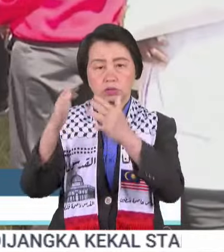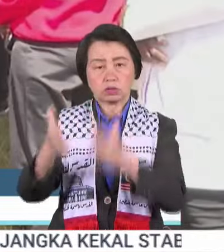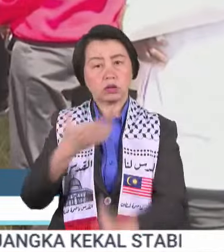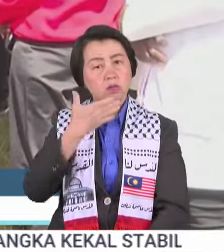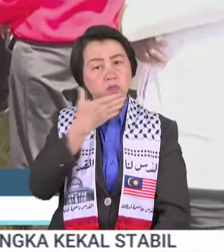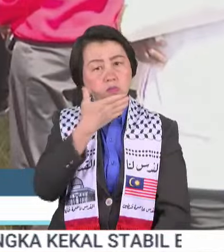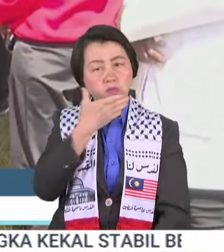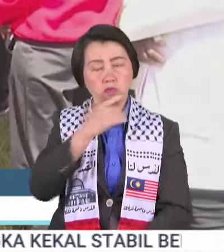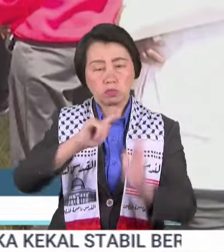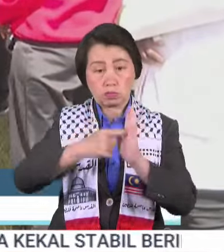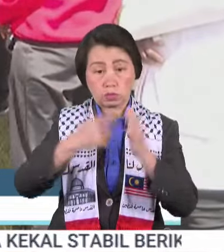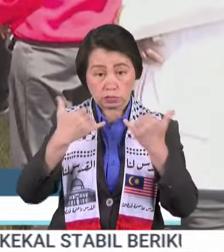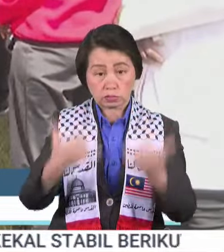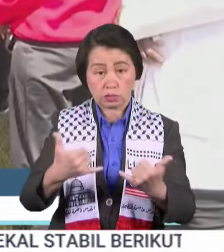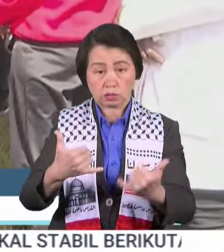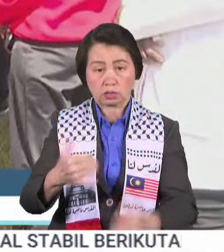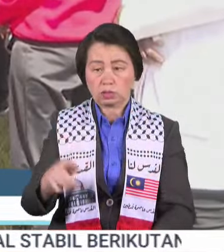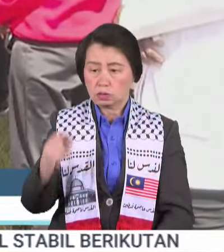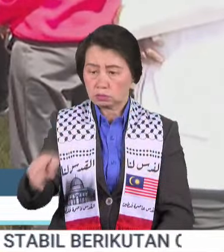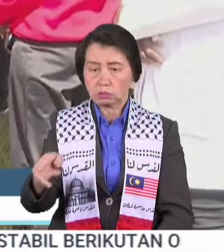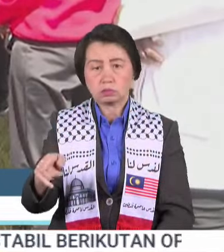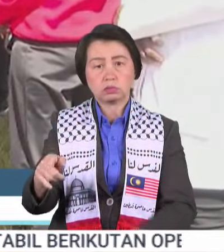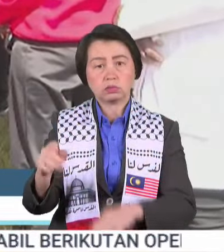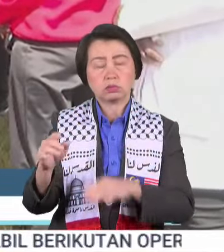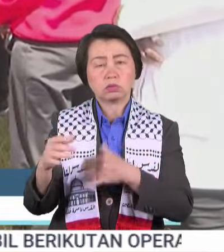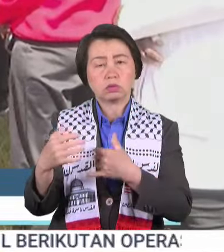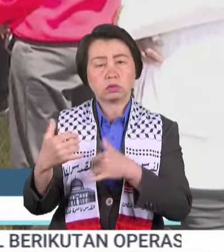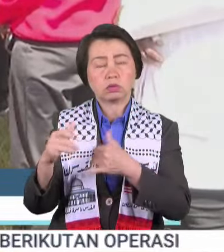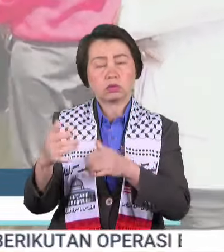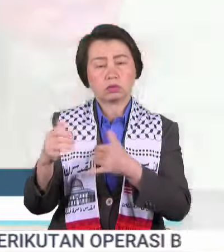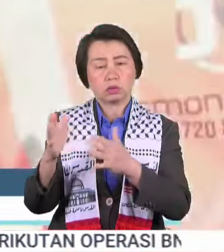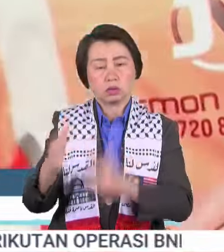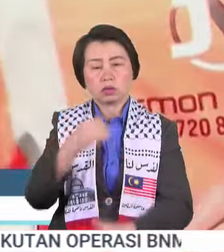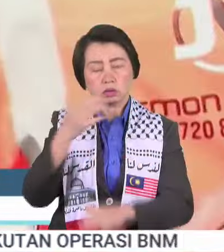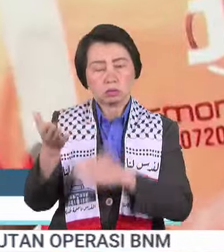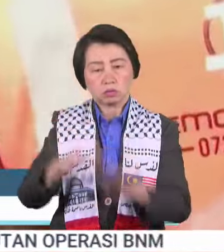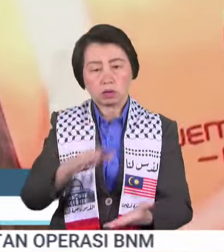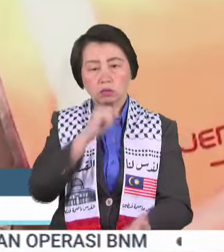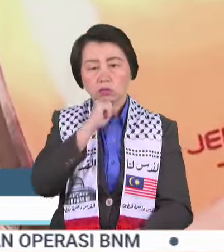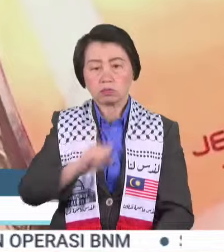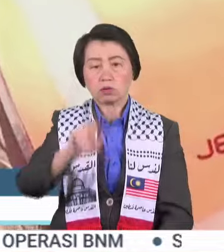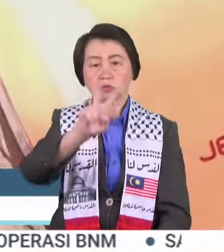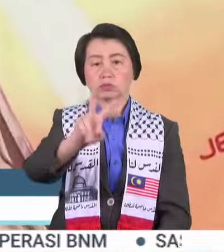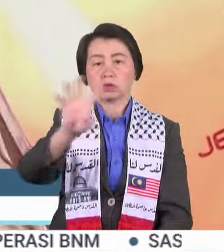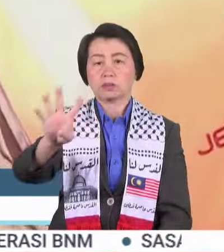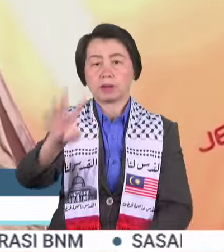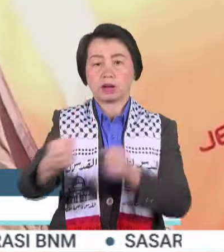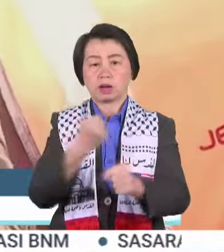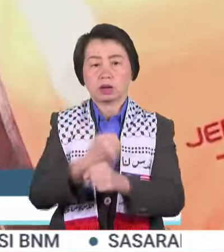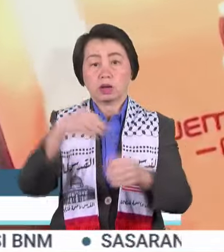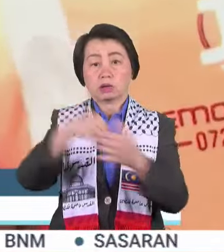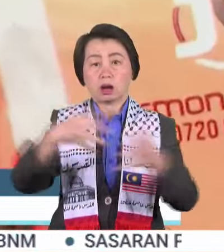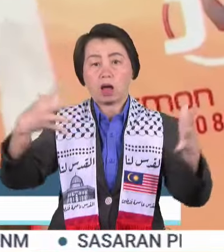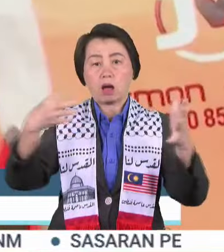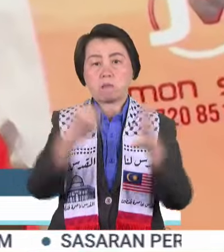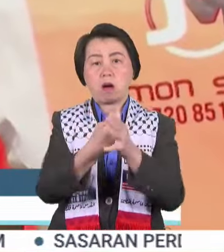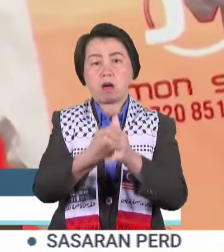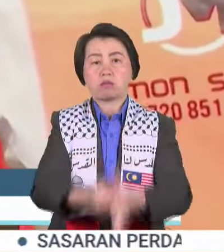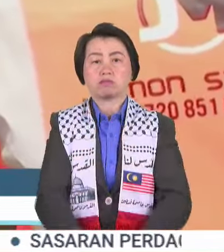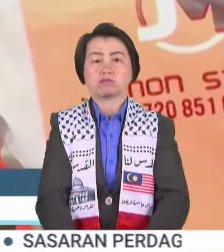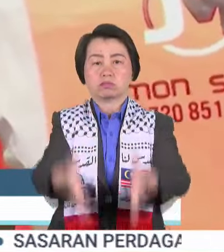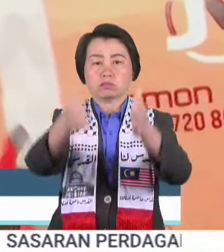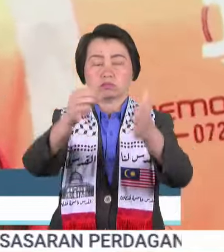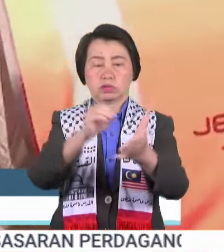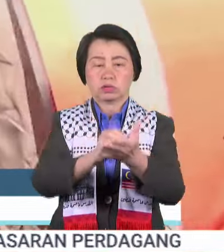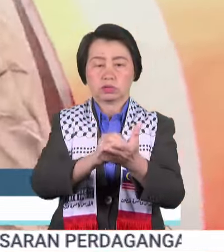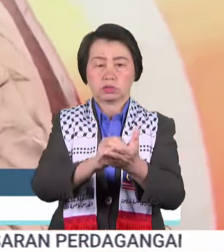itu bermula hari ini. Kiptum dilaporkan meninggal dunia pada usia 24 tahun dalam satu kemalangan jalan raya